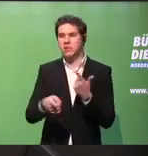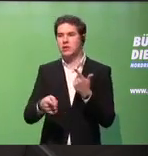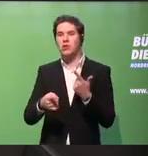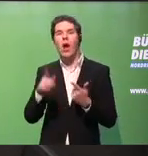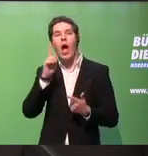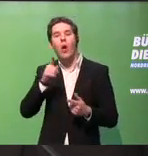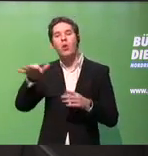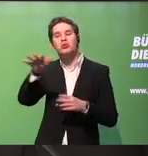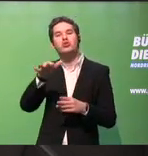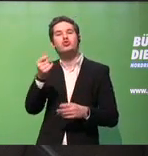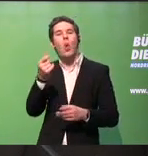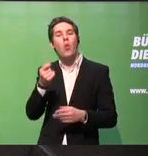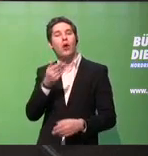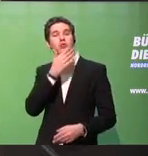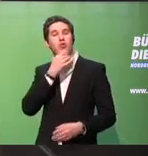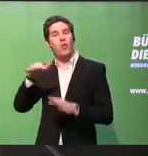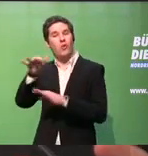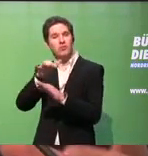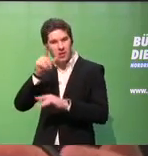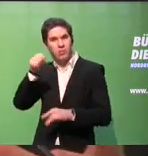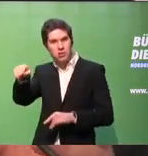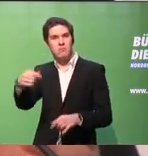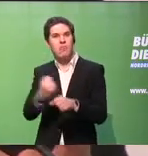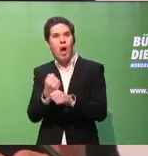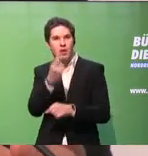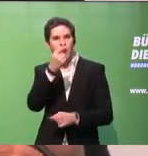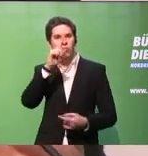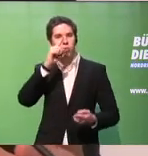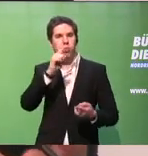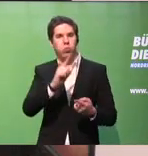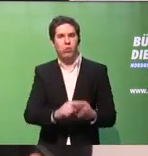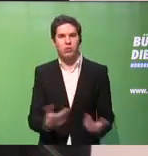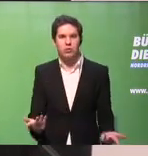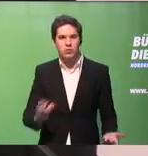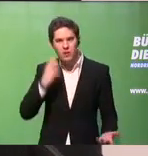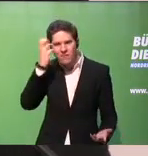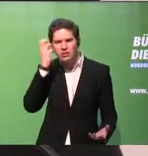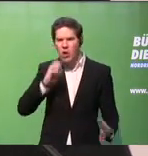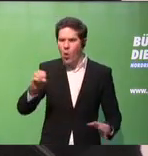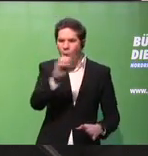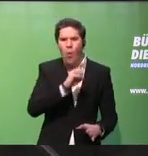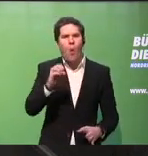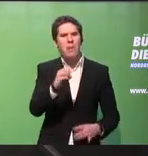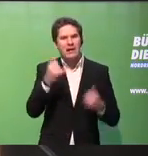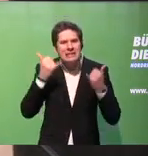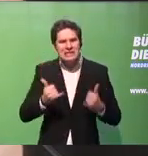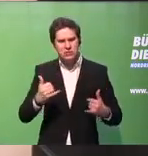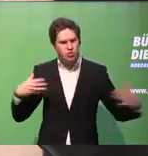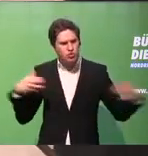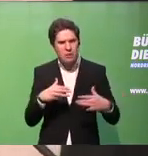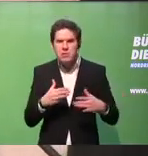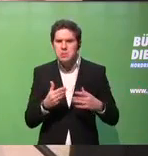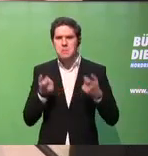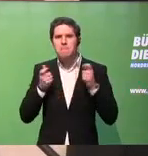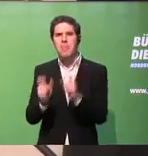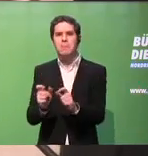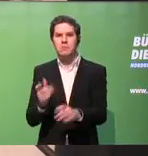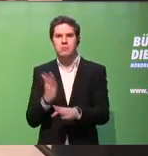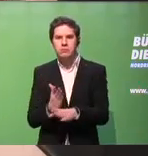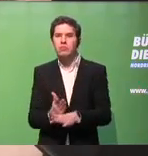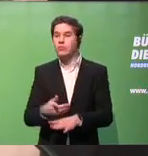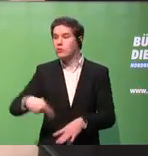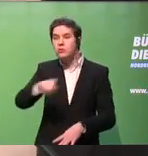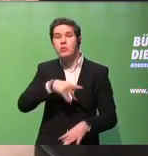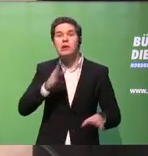Steueroasen die Kassen plündern. Würde Europa gemeinsam endlich diesem Treiben ein Ende bereiten. Dann wären unsere